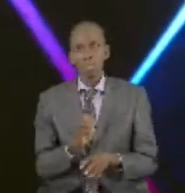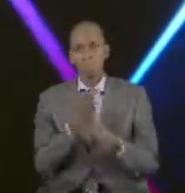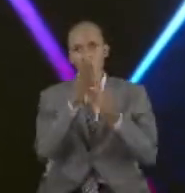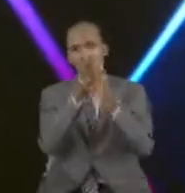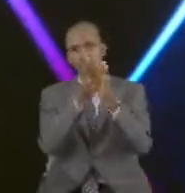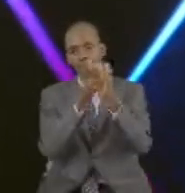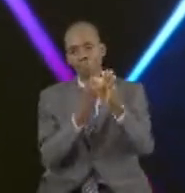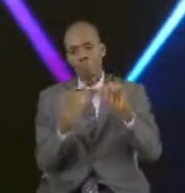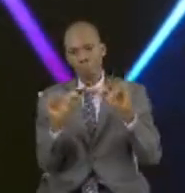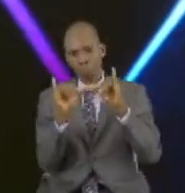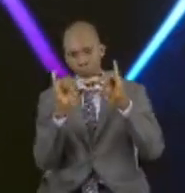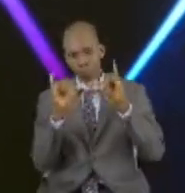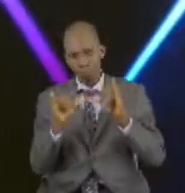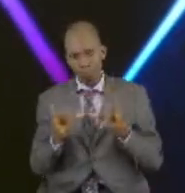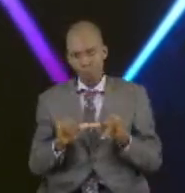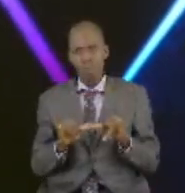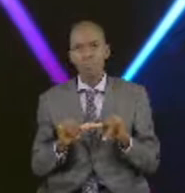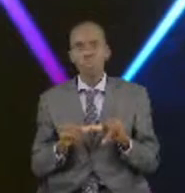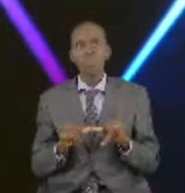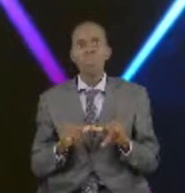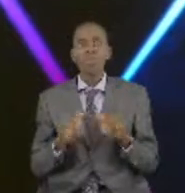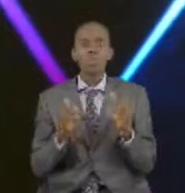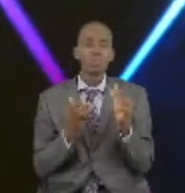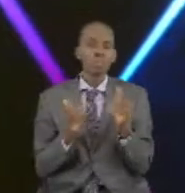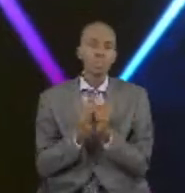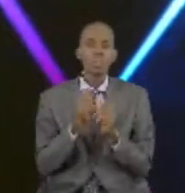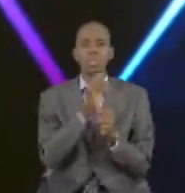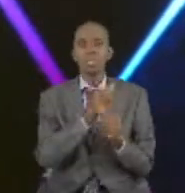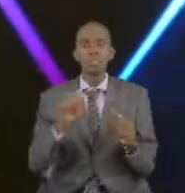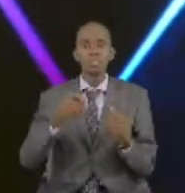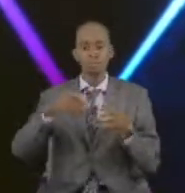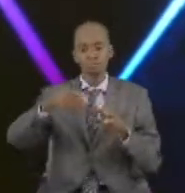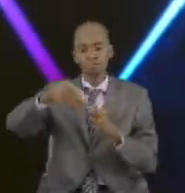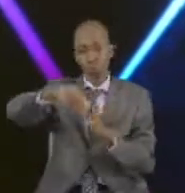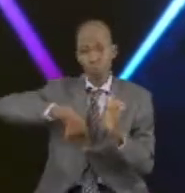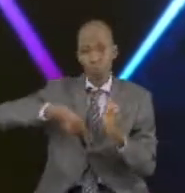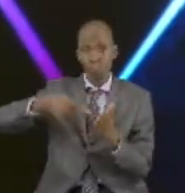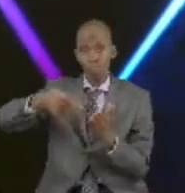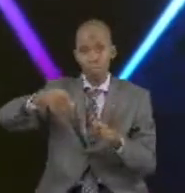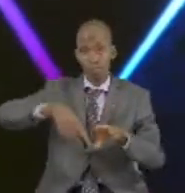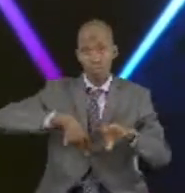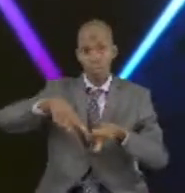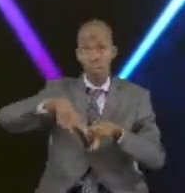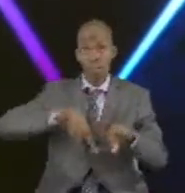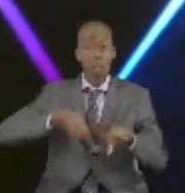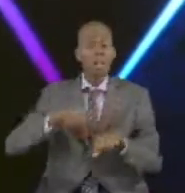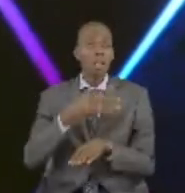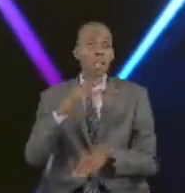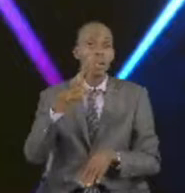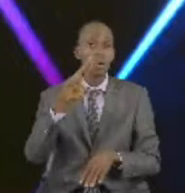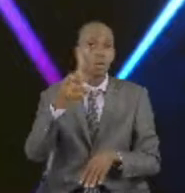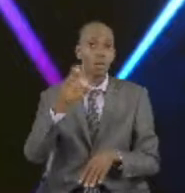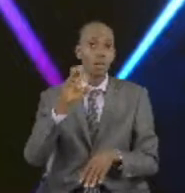cette liste soit grottes ou oblicore alors par la règle et cette règle et droite c'est le standard